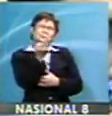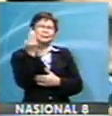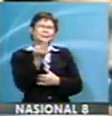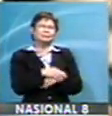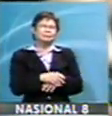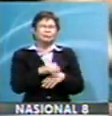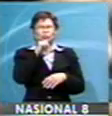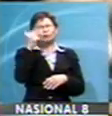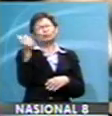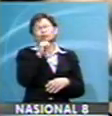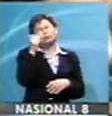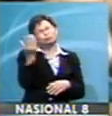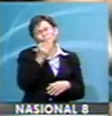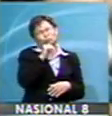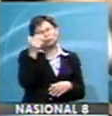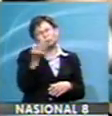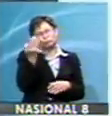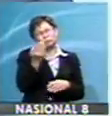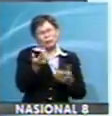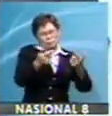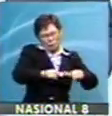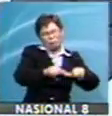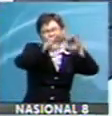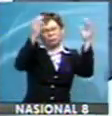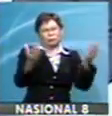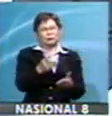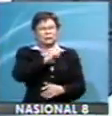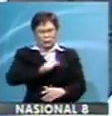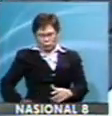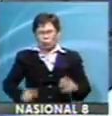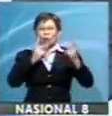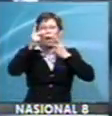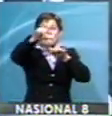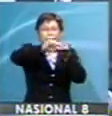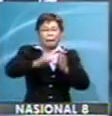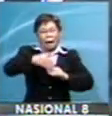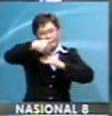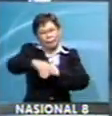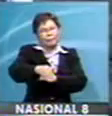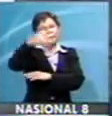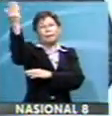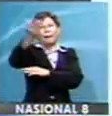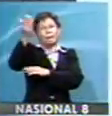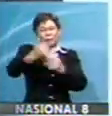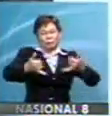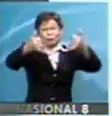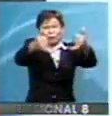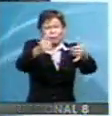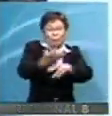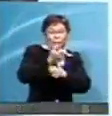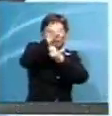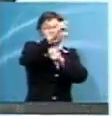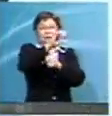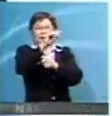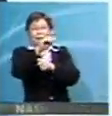happening theil and gas Sector glob Tengku dat zafr bercakap kepada media selepas menyampaikan Anugerah kepada pemenang